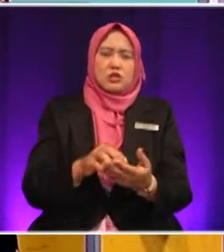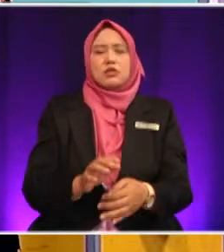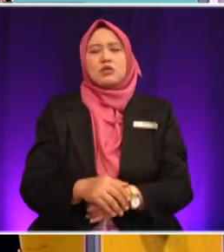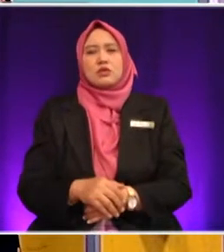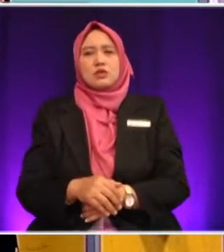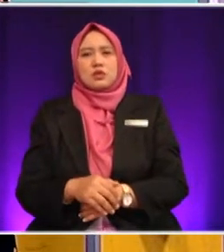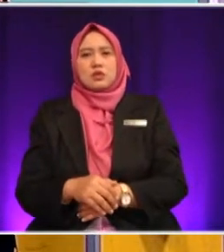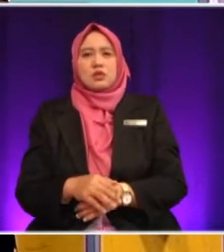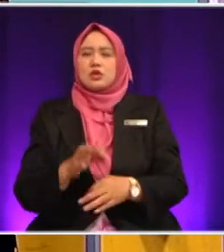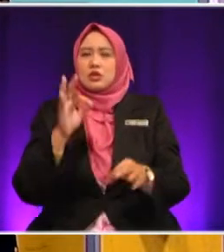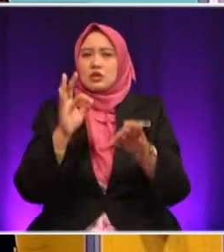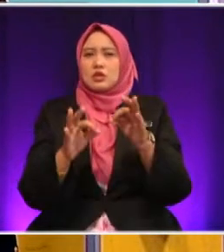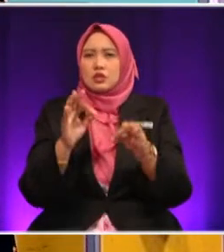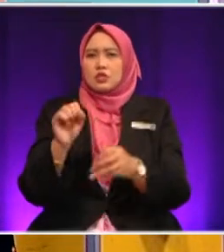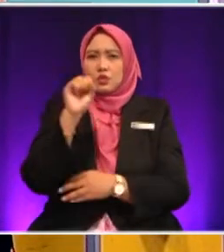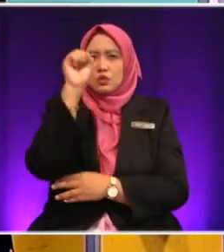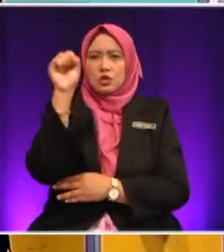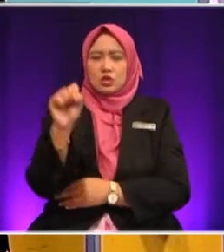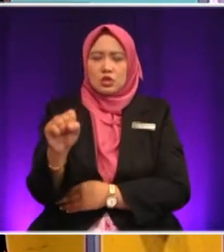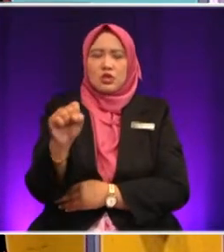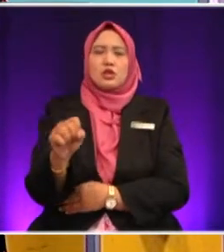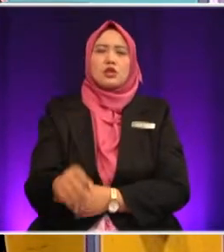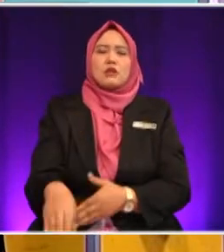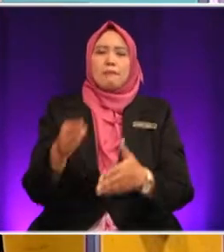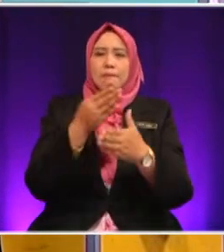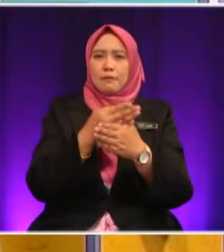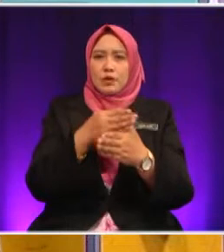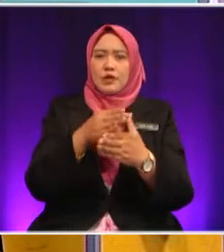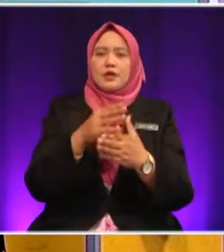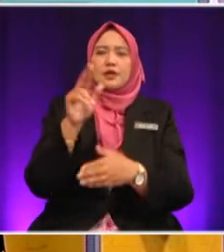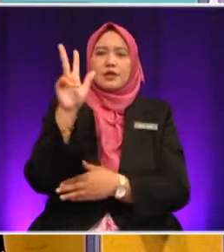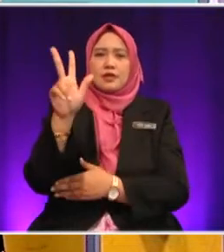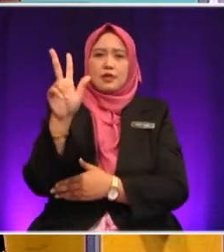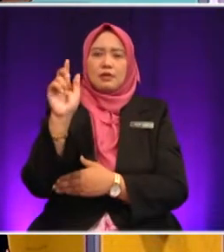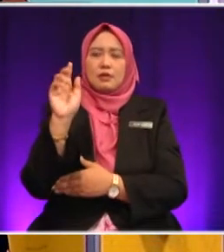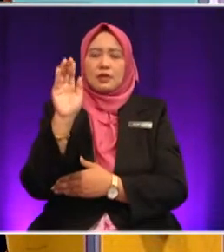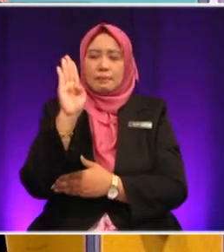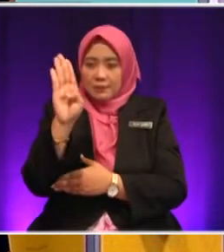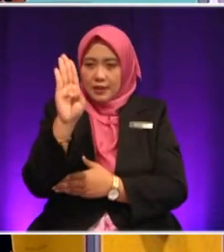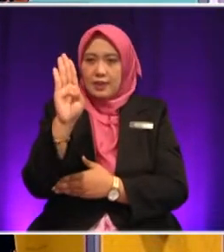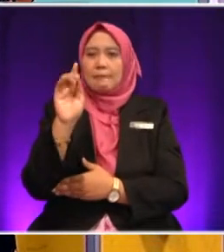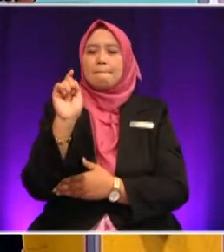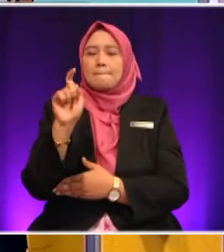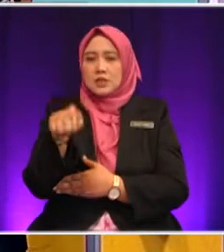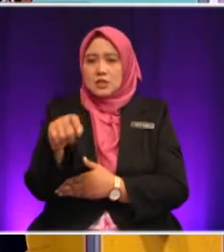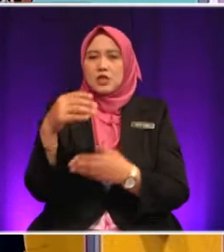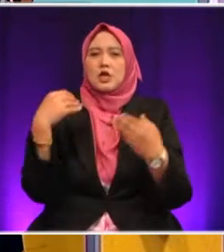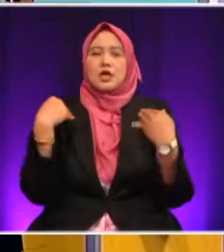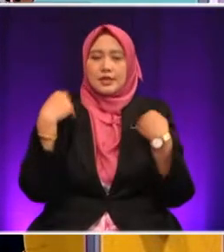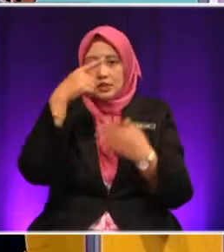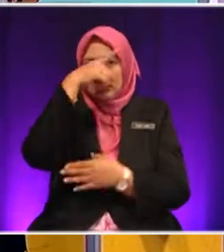keadaan Solo soalnya itu berada pada bahagian B avasthi kau jawab ada sebab ada akibat kalau adalah jawaban Eh